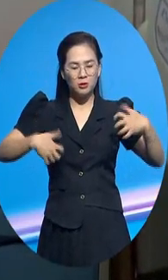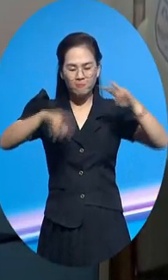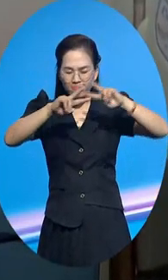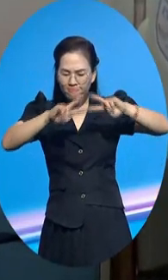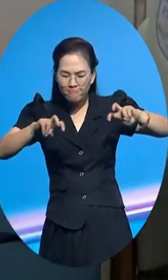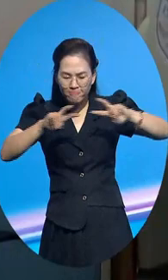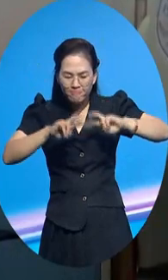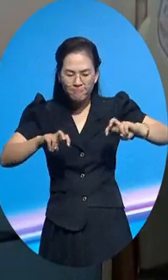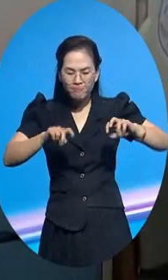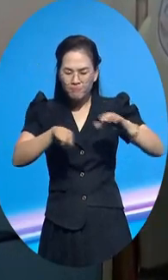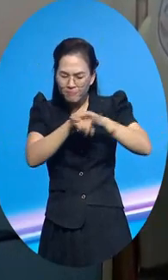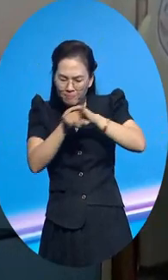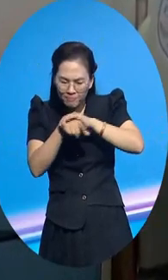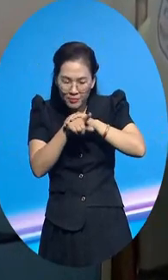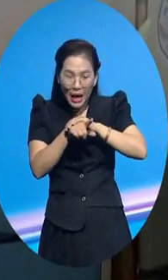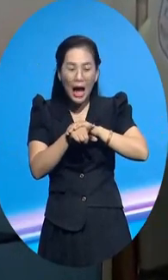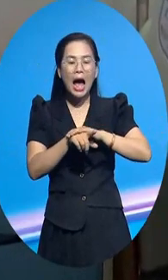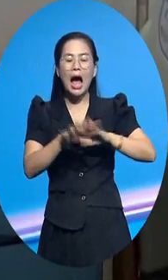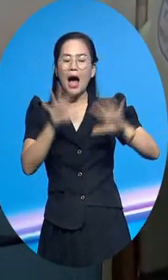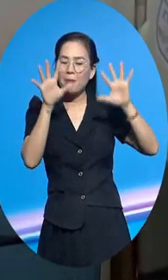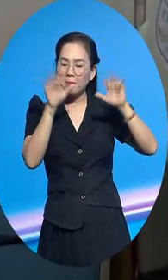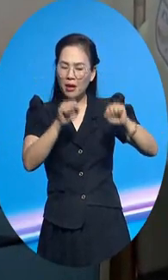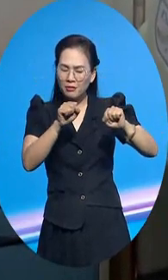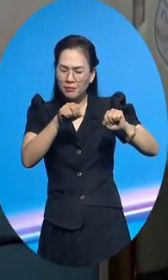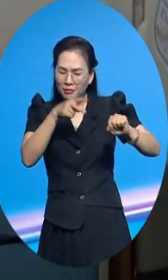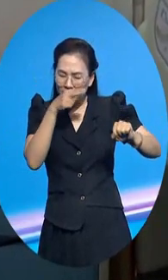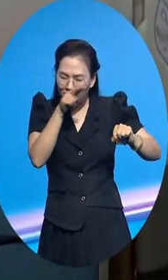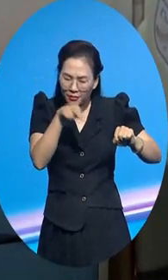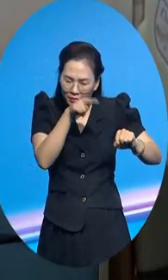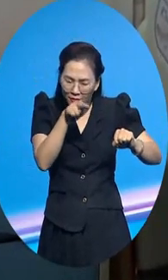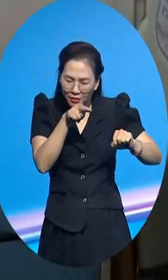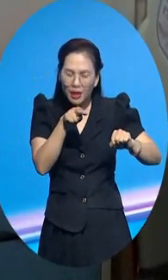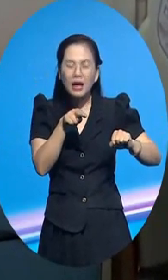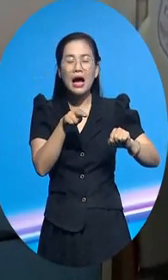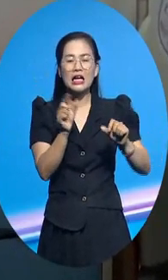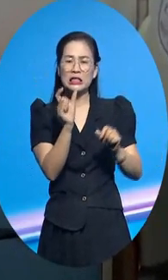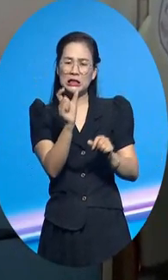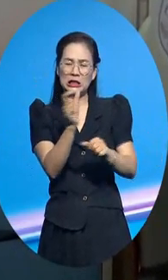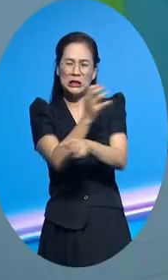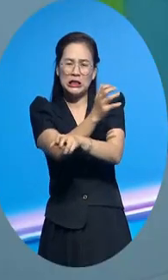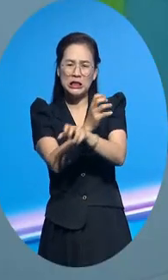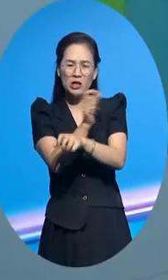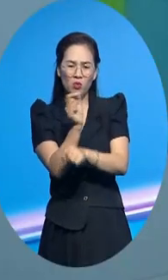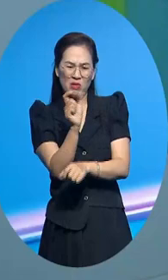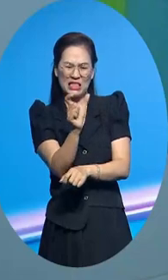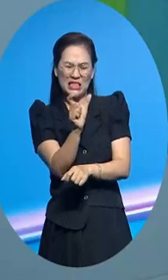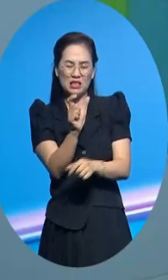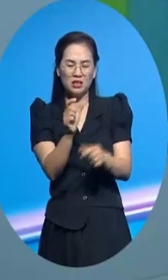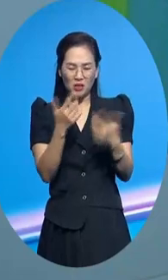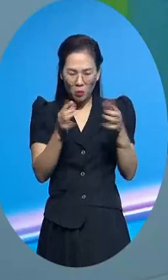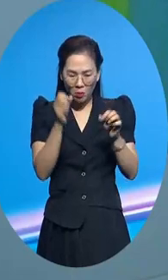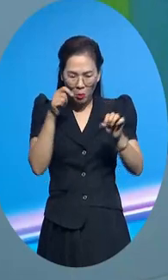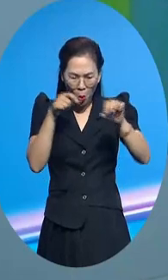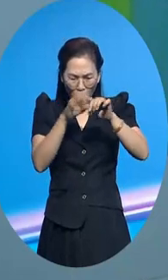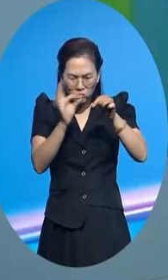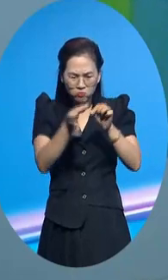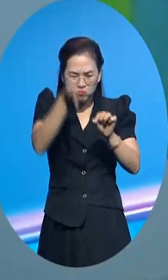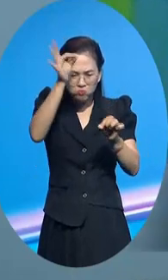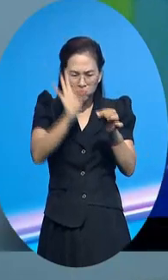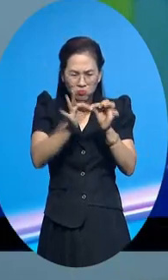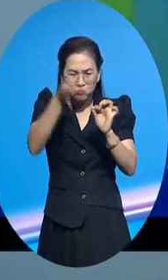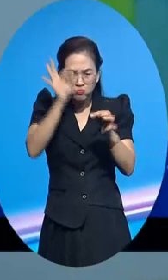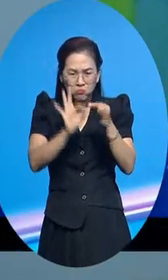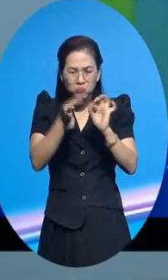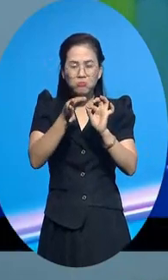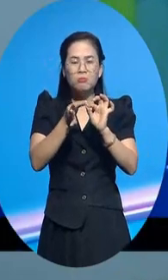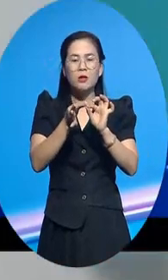quản, ống nội soi tiêu hóa với đèn và camera giúp các bác sĩ ngoại tiêu hóa xác định lỗ thủng để khâu. Sau gần 30 phút tìm kiếm,